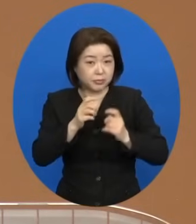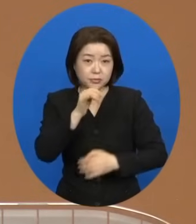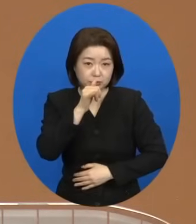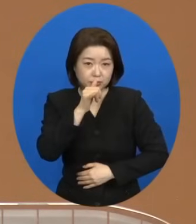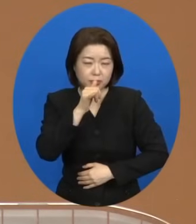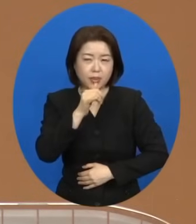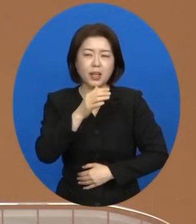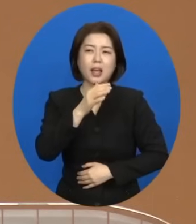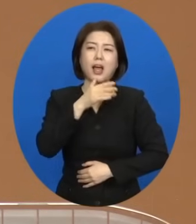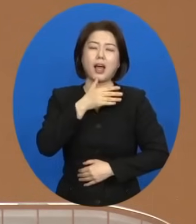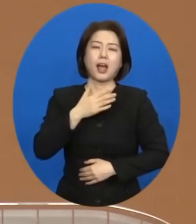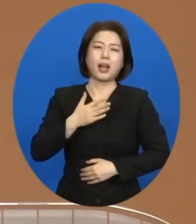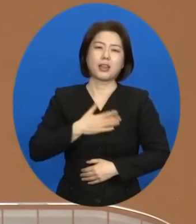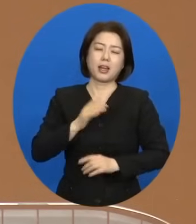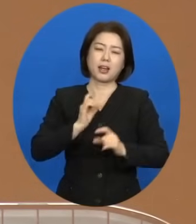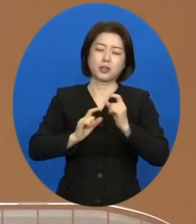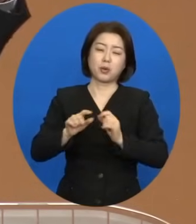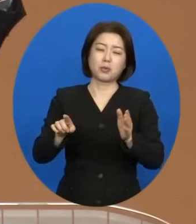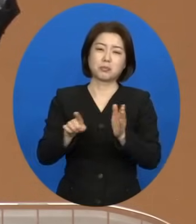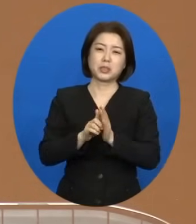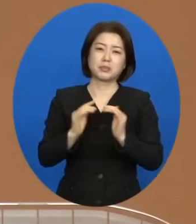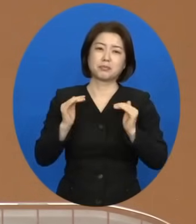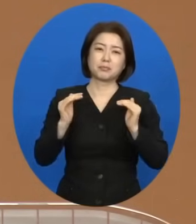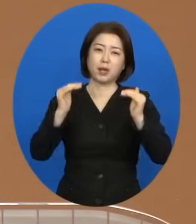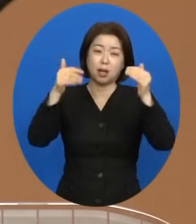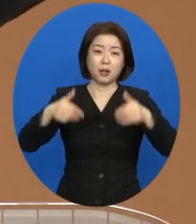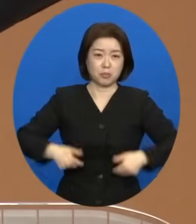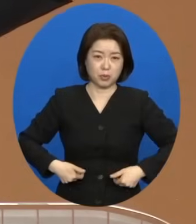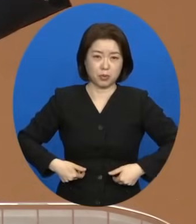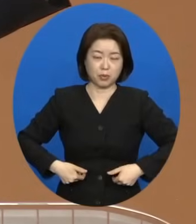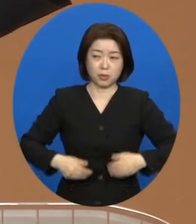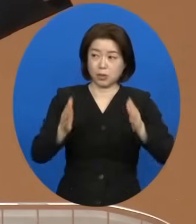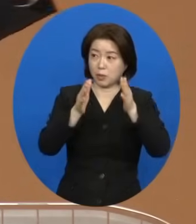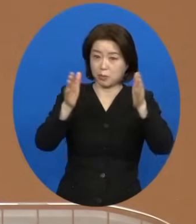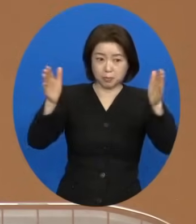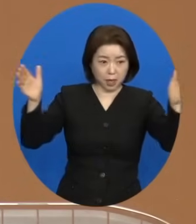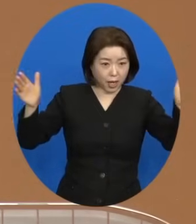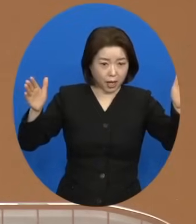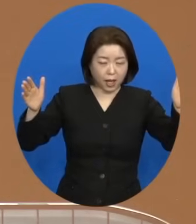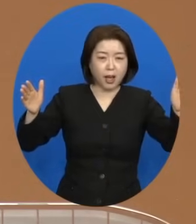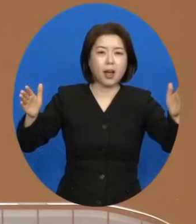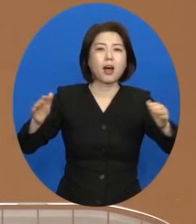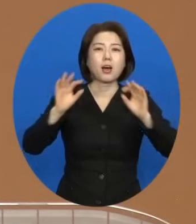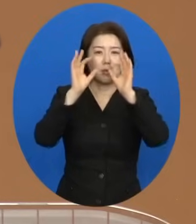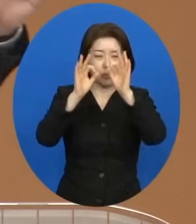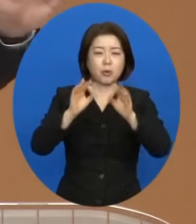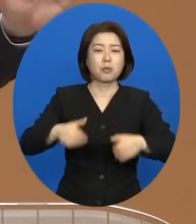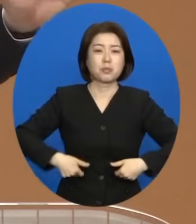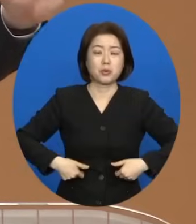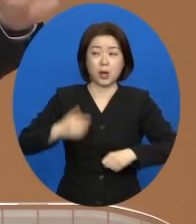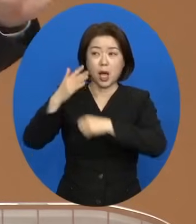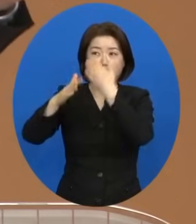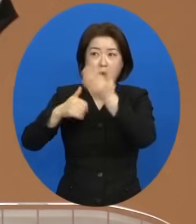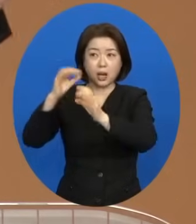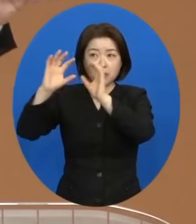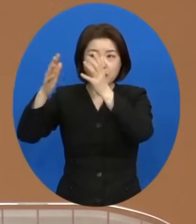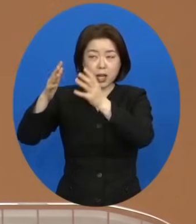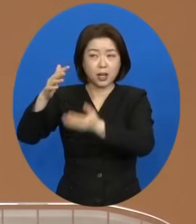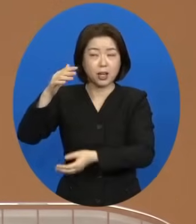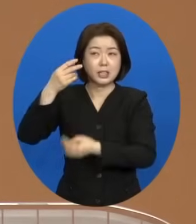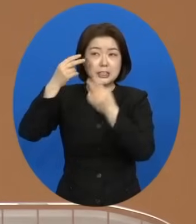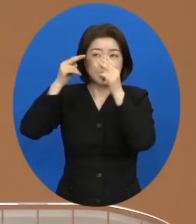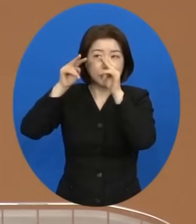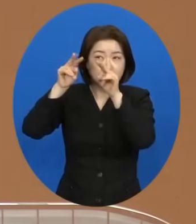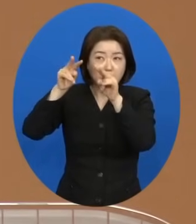성장해 있구나 내가 더 넓게 더 폭넓게 봐야겠구나 하나님 나라의 관점에서 봐야겠구나 그